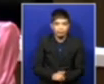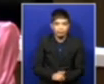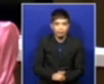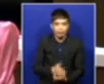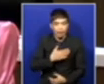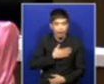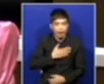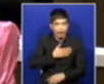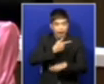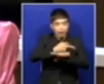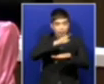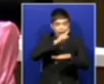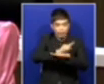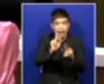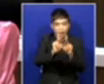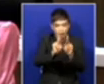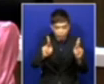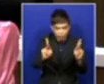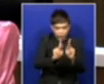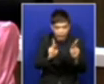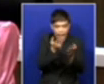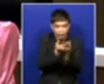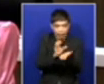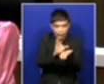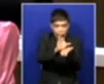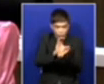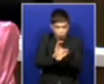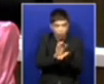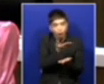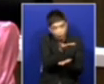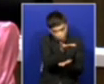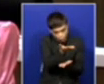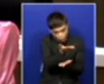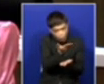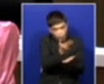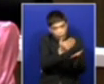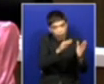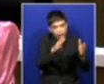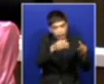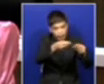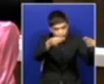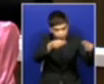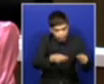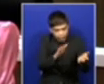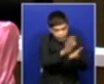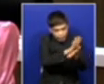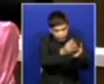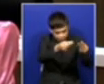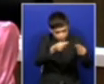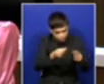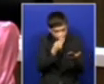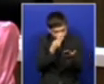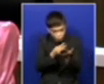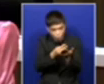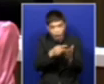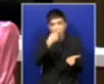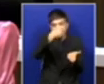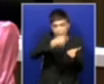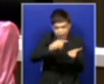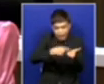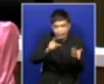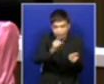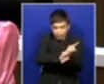ประธานกรรมธิการกองทุนเนี่ยผมเรียกเอกสารมาท่านประธานครับเงินประกันสังคมที่พี่น้องประชาชนจ่ายกันไปเนี่ยน